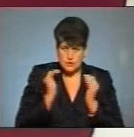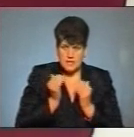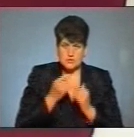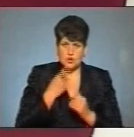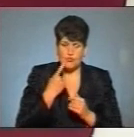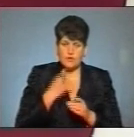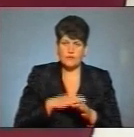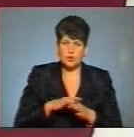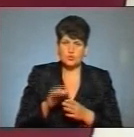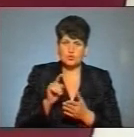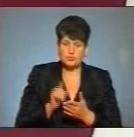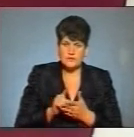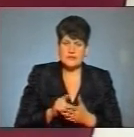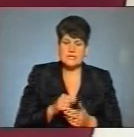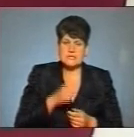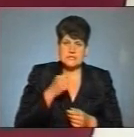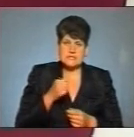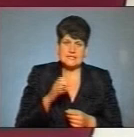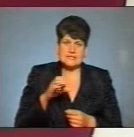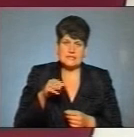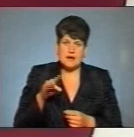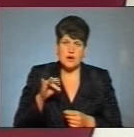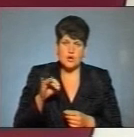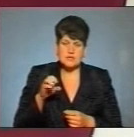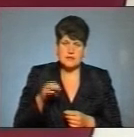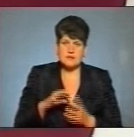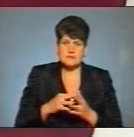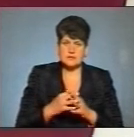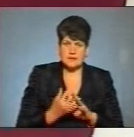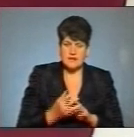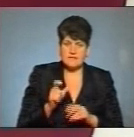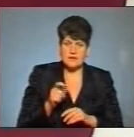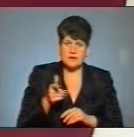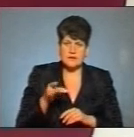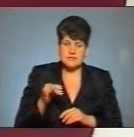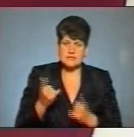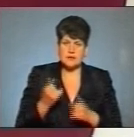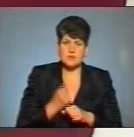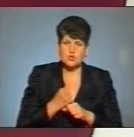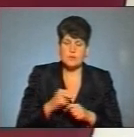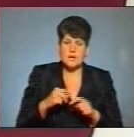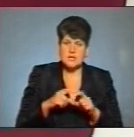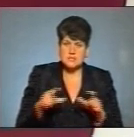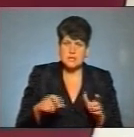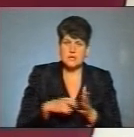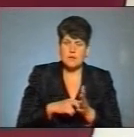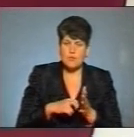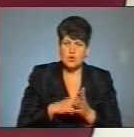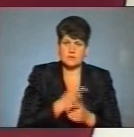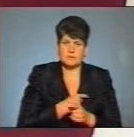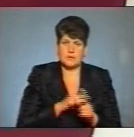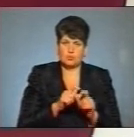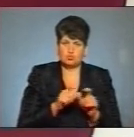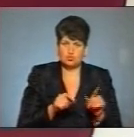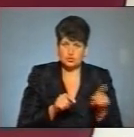розповідає виконувач обов'язків староста села Плотича Євгеній Грицишин. Зараз в селі працюють магазини, пошта та фельдшерський пункт.